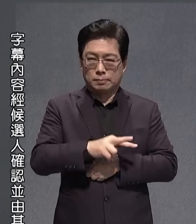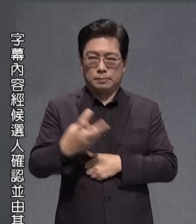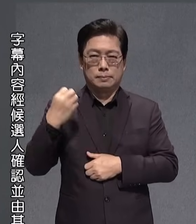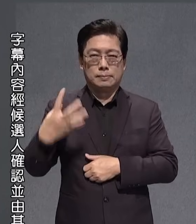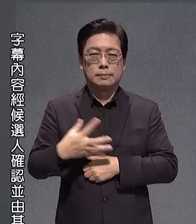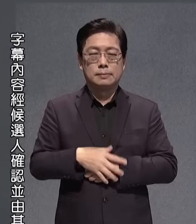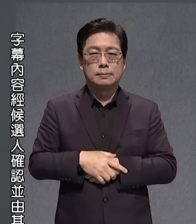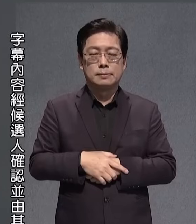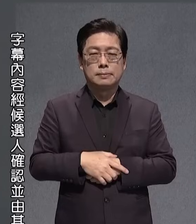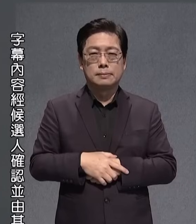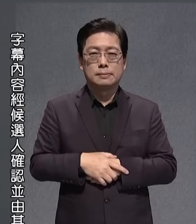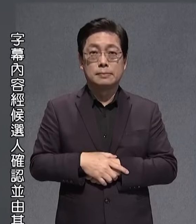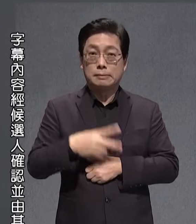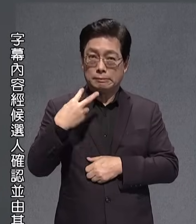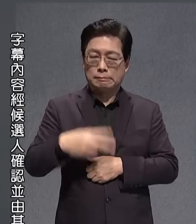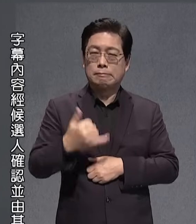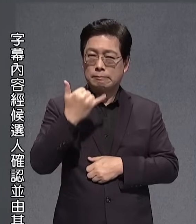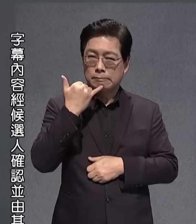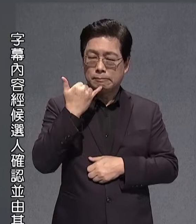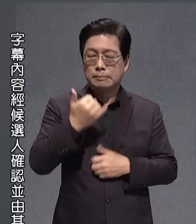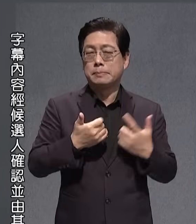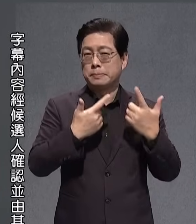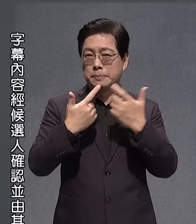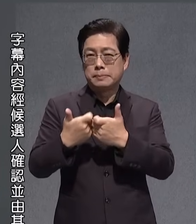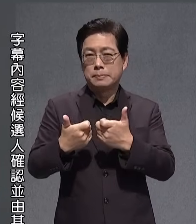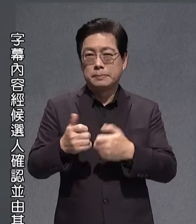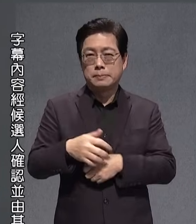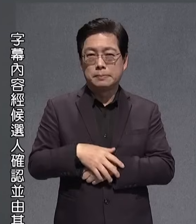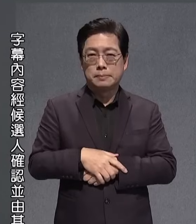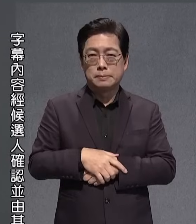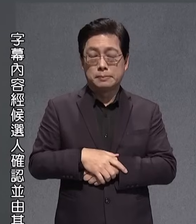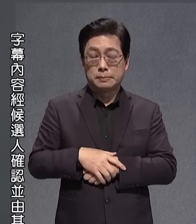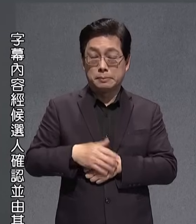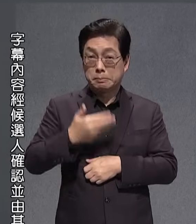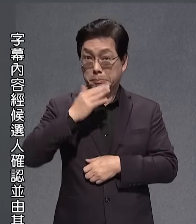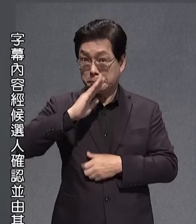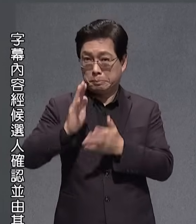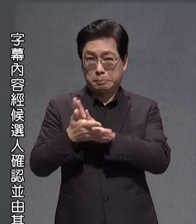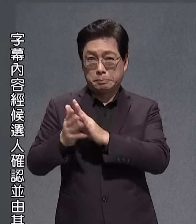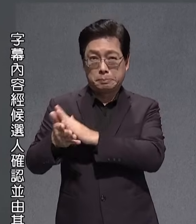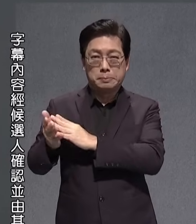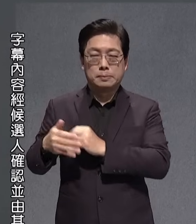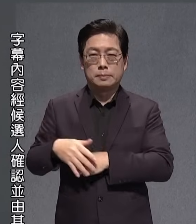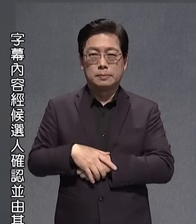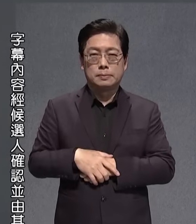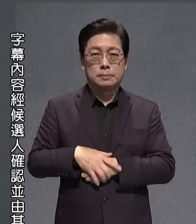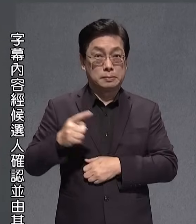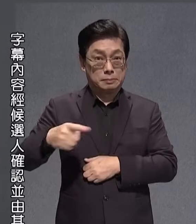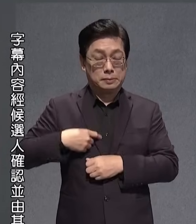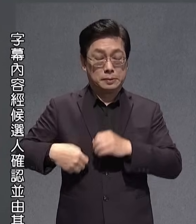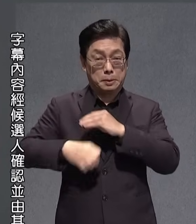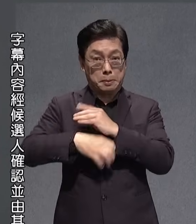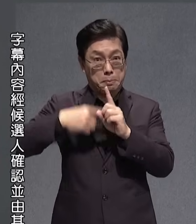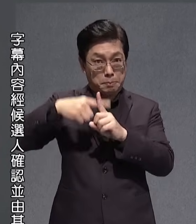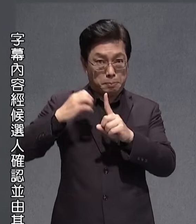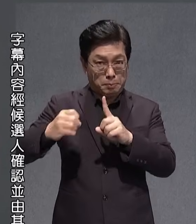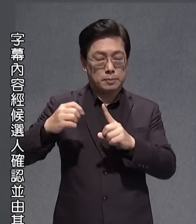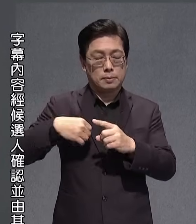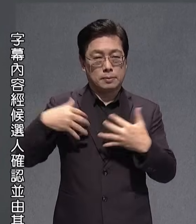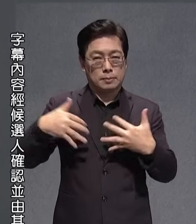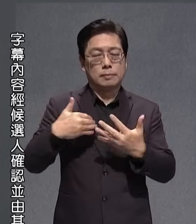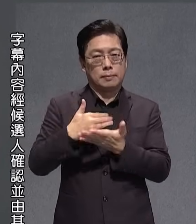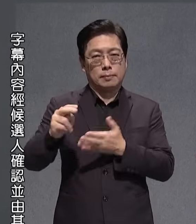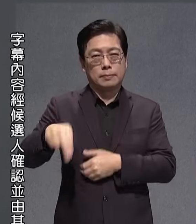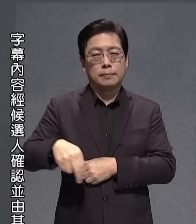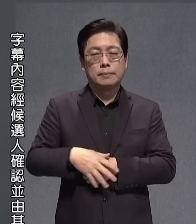型，以及妥善的因应气候的变迁，净零转型。那换句话